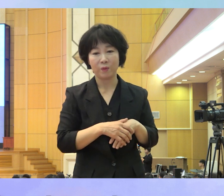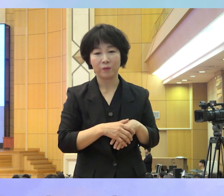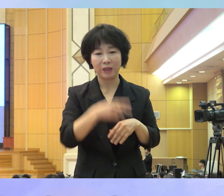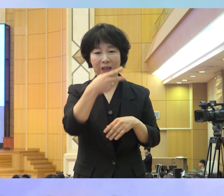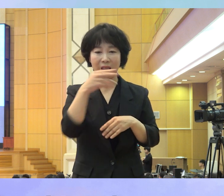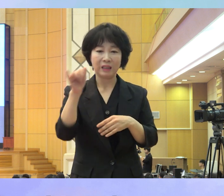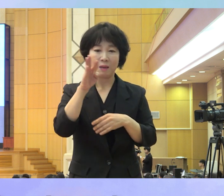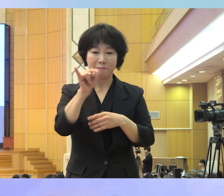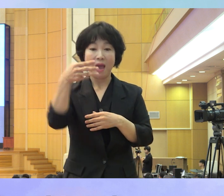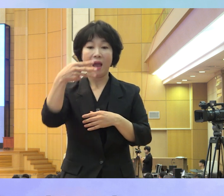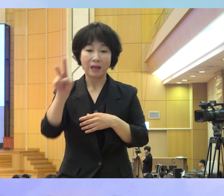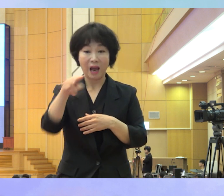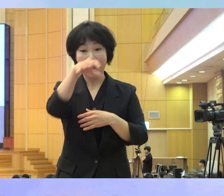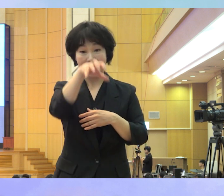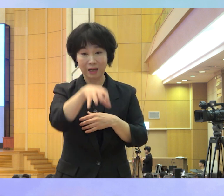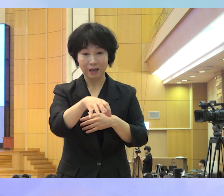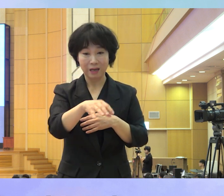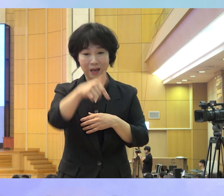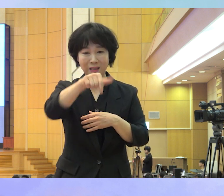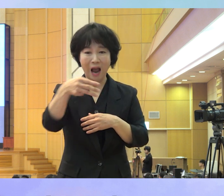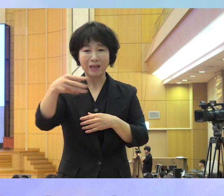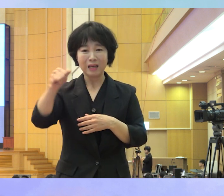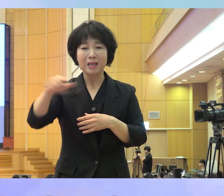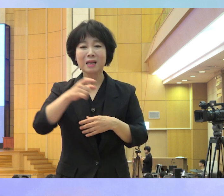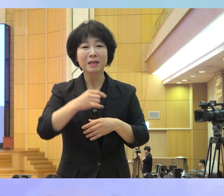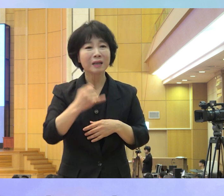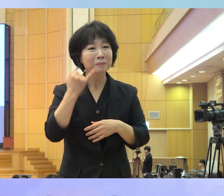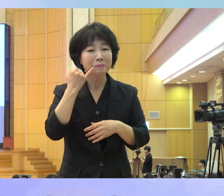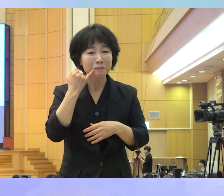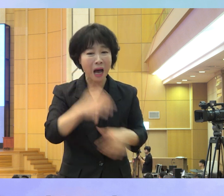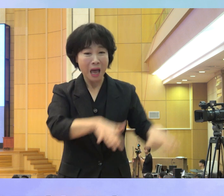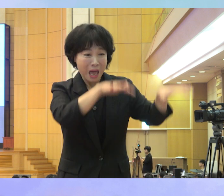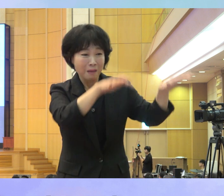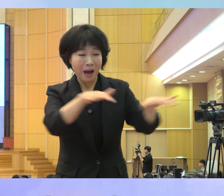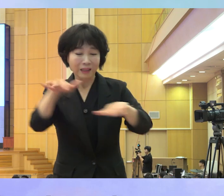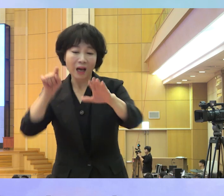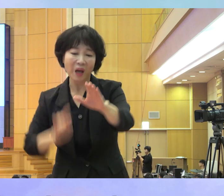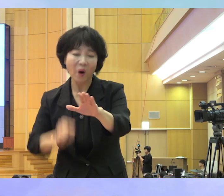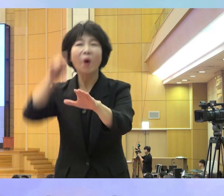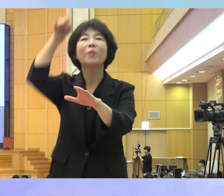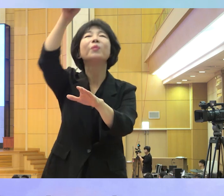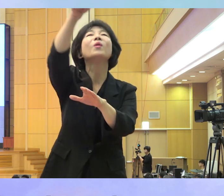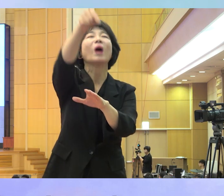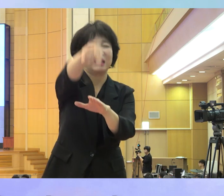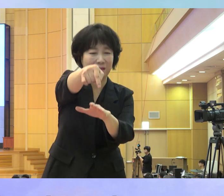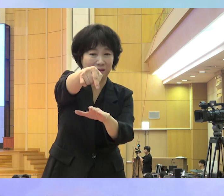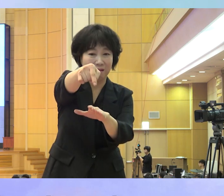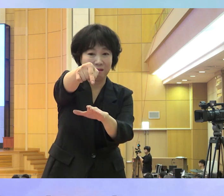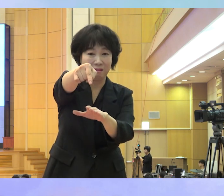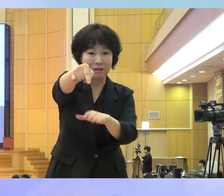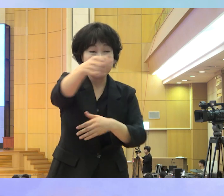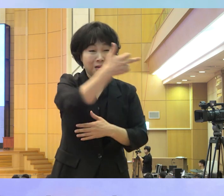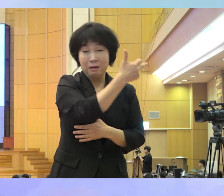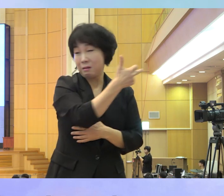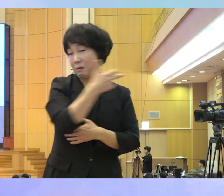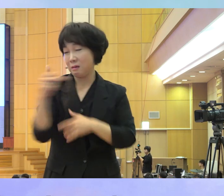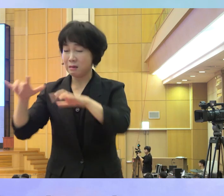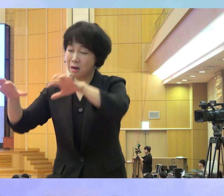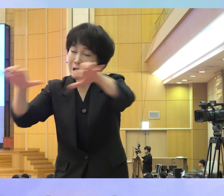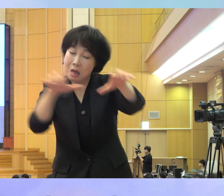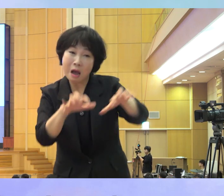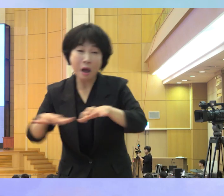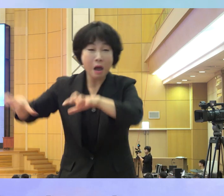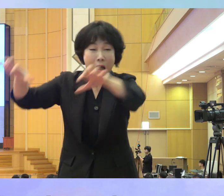마을이죠. 예수께서 티베리아의 갈릴리 바다 건너편으로 가심에 큰 무리가